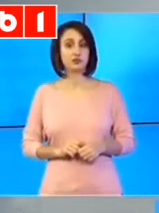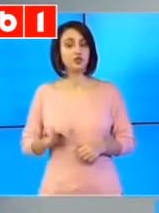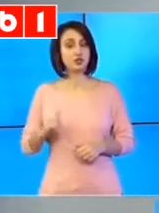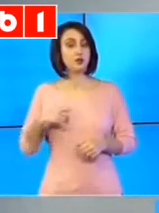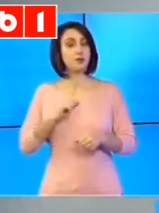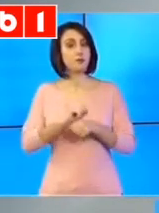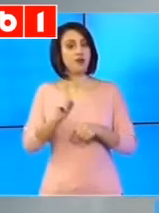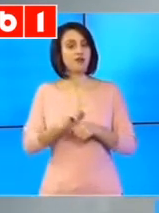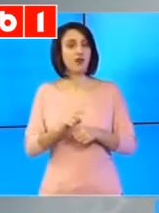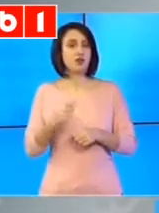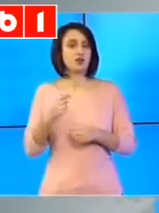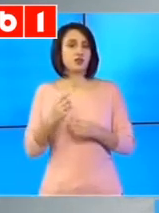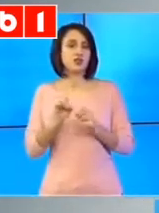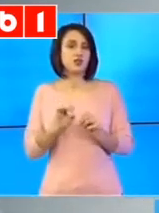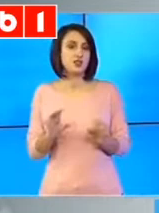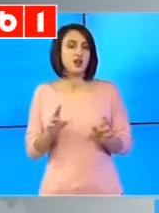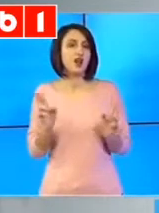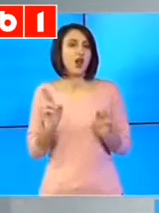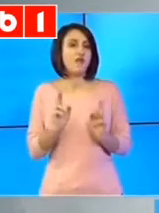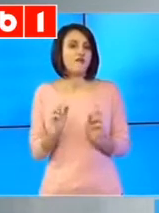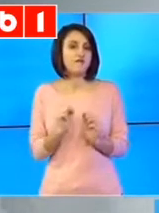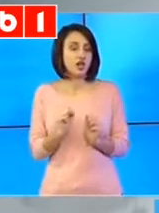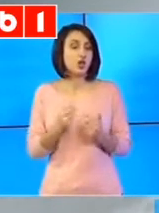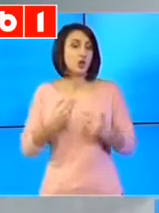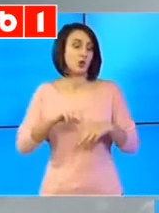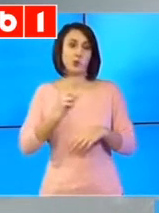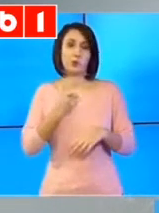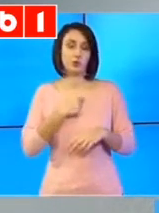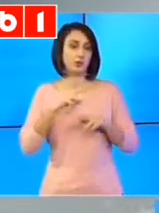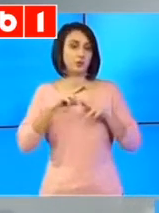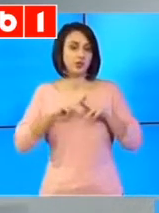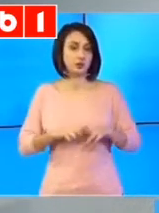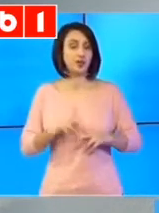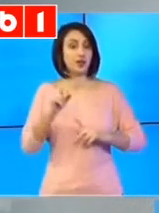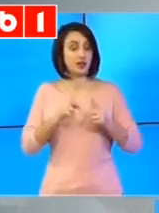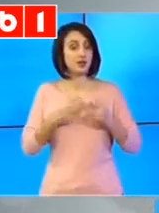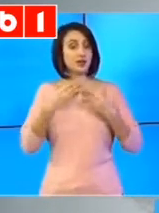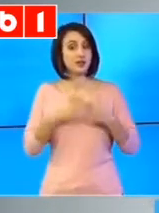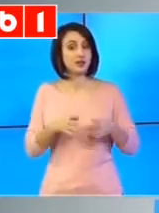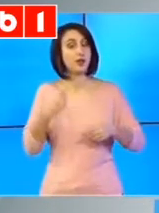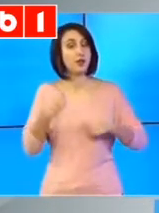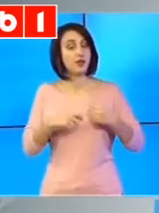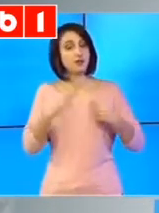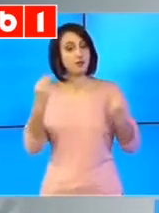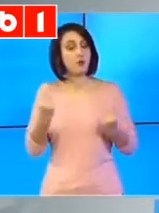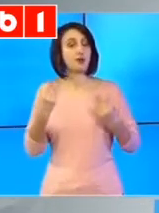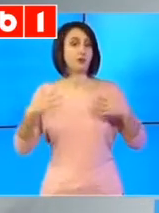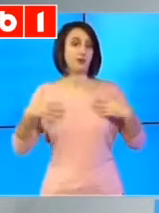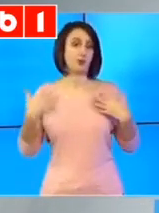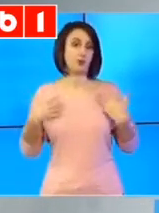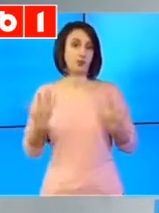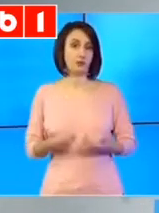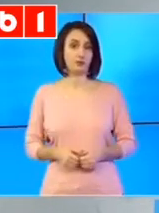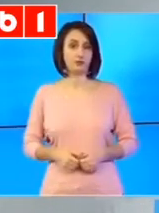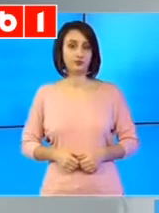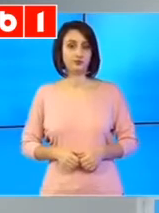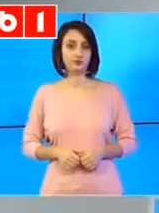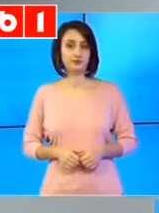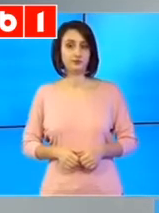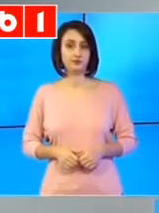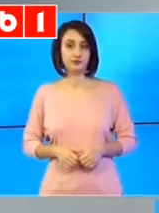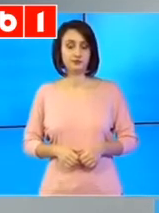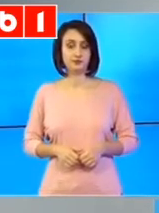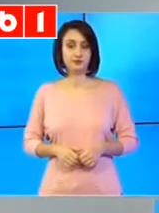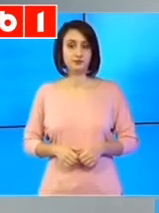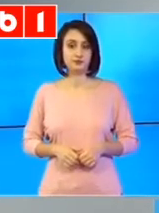marfa se degradează la ger, noi nu mai rezistăm, dacă se redeschide, ne bucurăm enorm de mult.